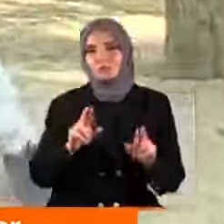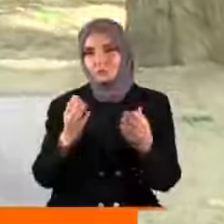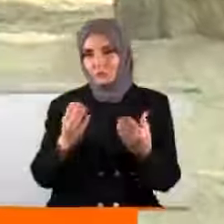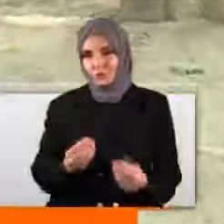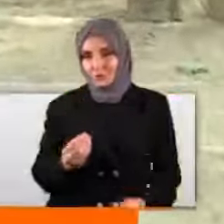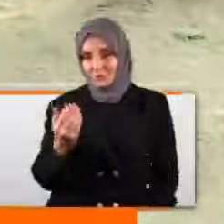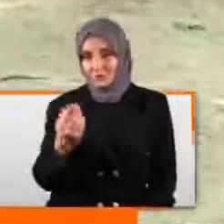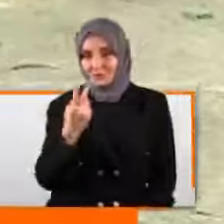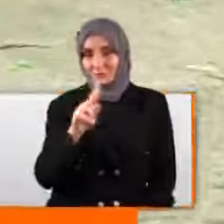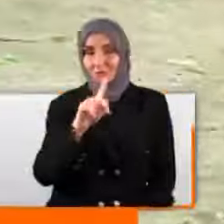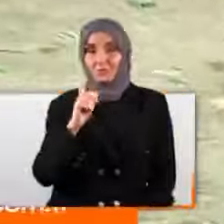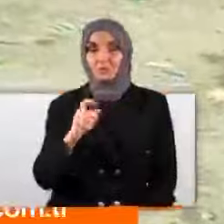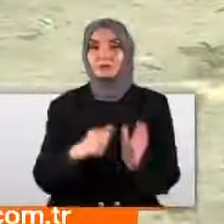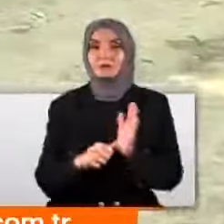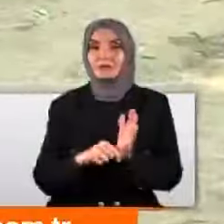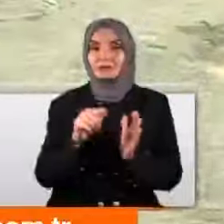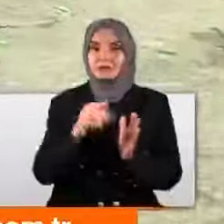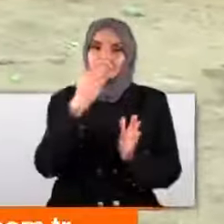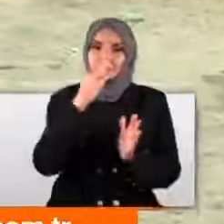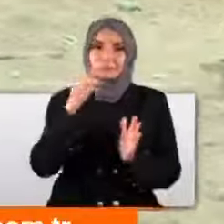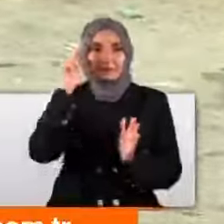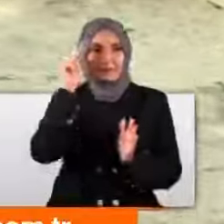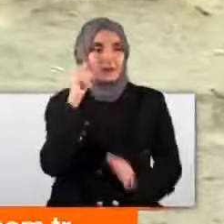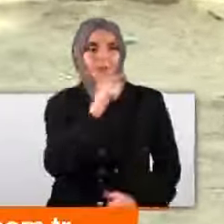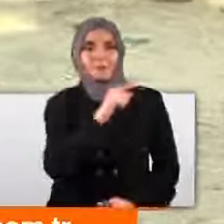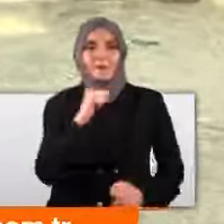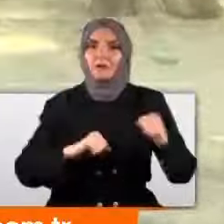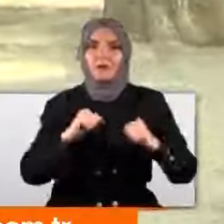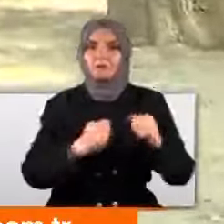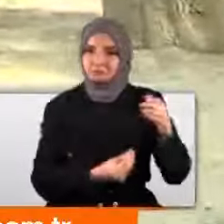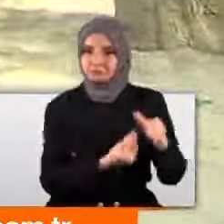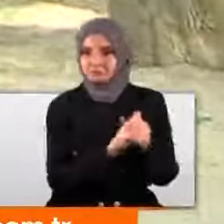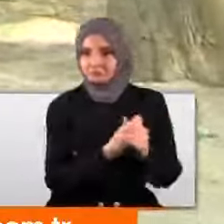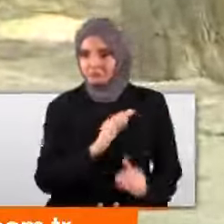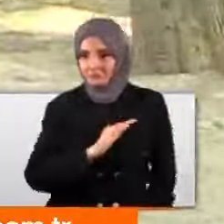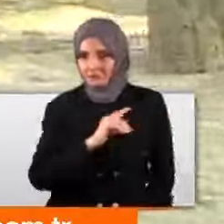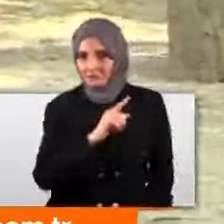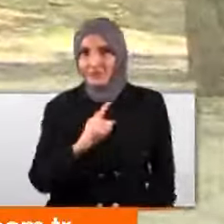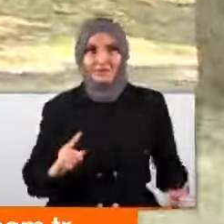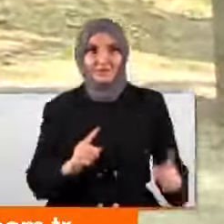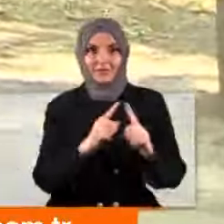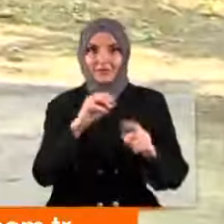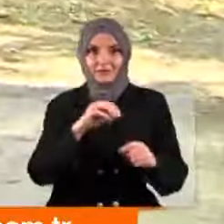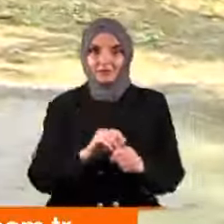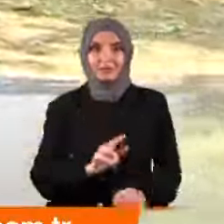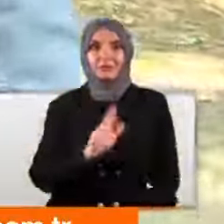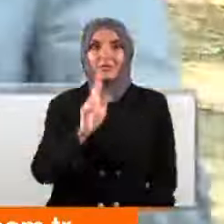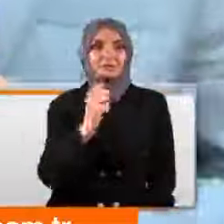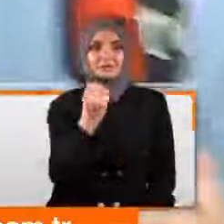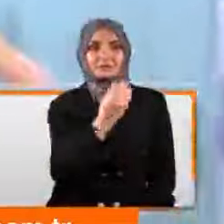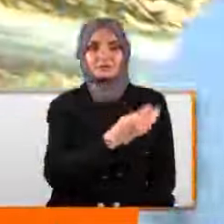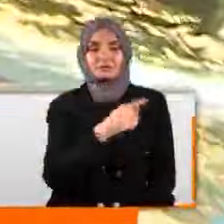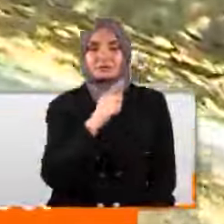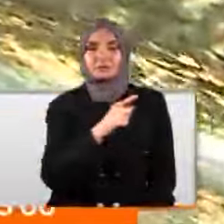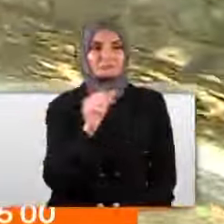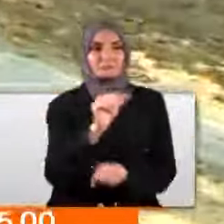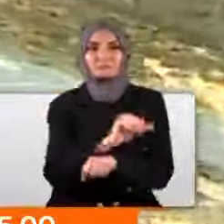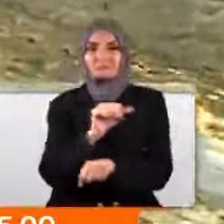karşısına sadece Amerika rakip çıkartabildi. Finalde 7 Amerikalıyı da yenerek tekrar dünya şampiyonu oldu